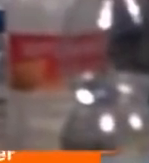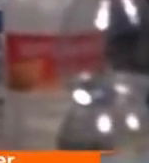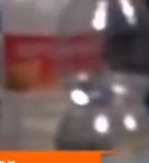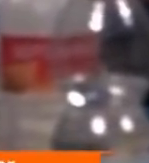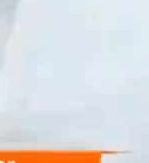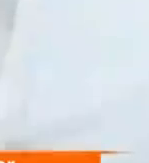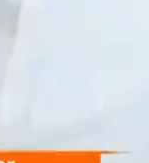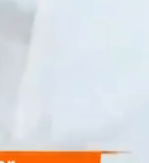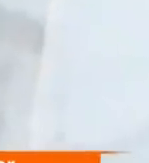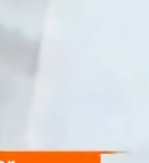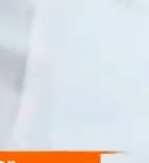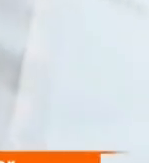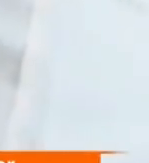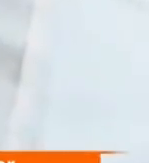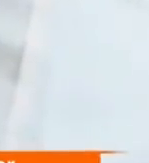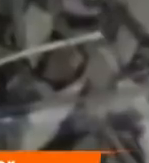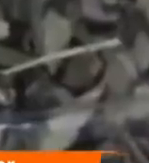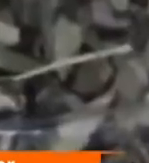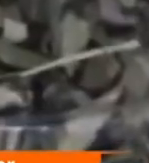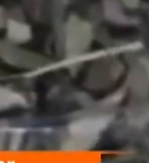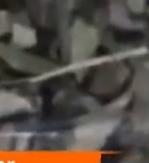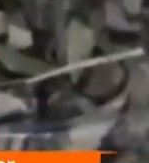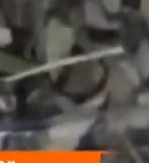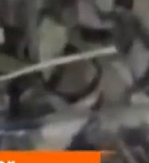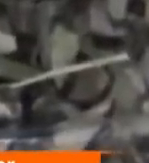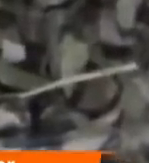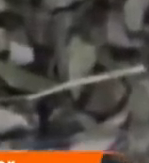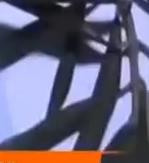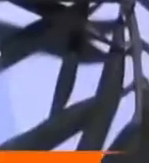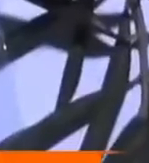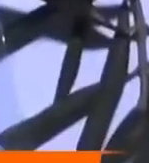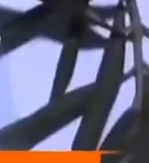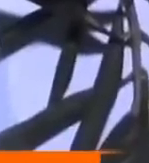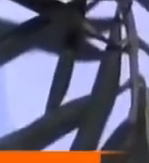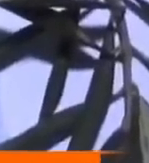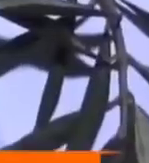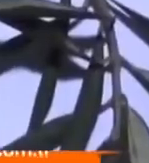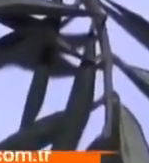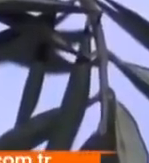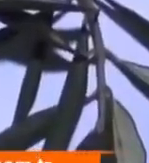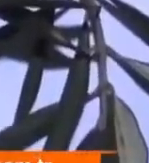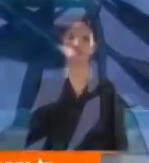sistemini güçlendiriyor mu? Detaylar birazdan ATV Ana Haber'de.